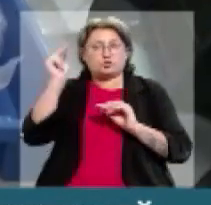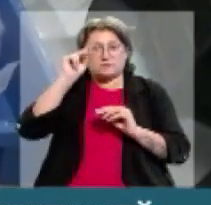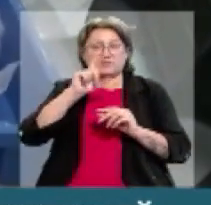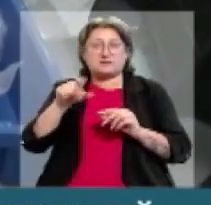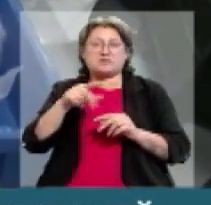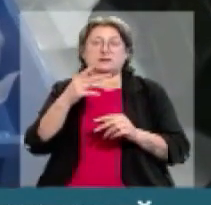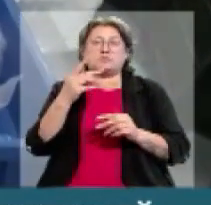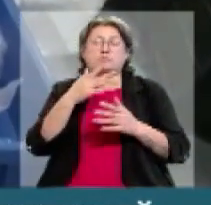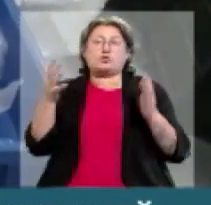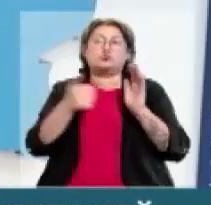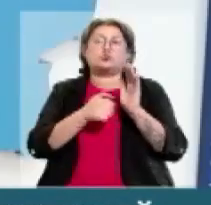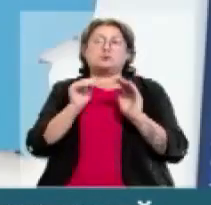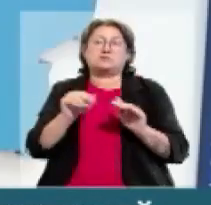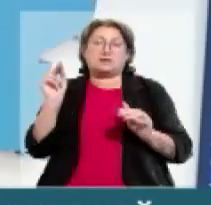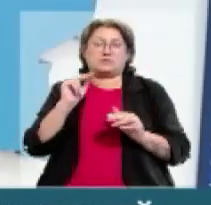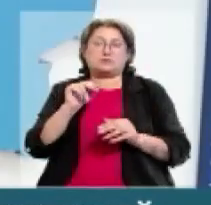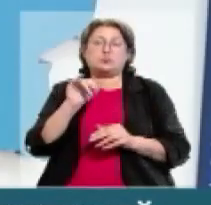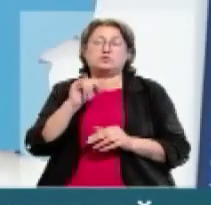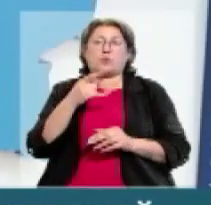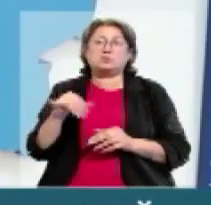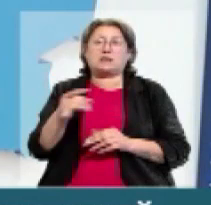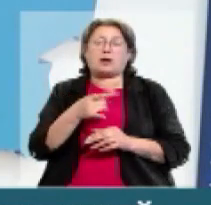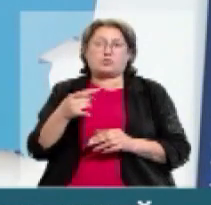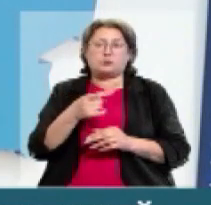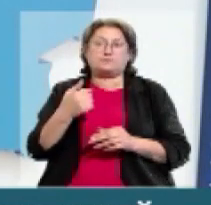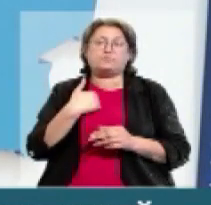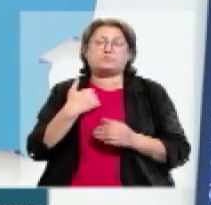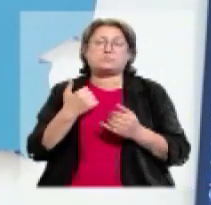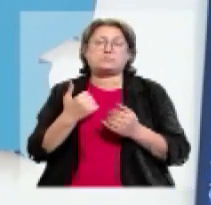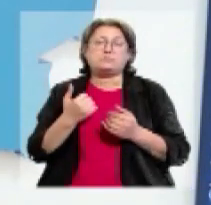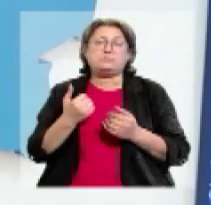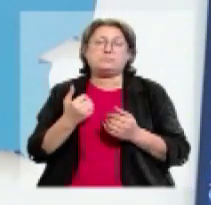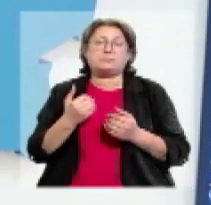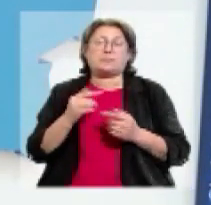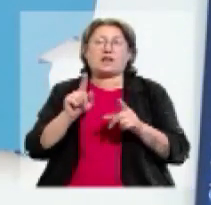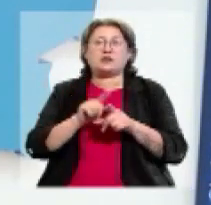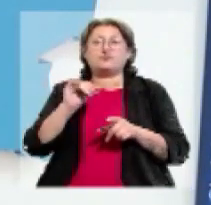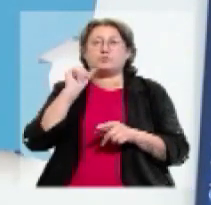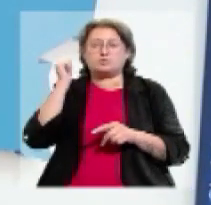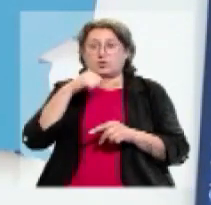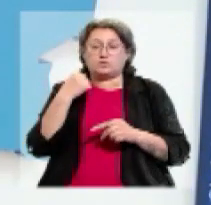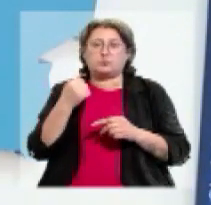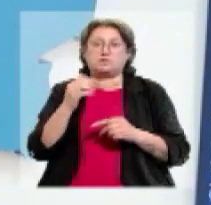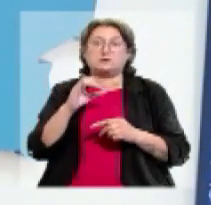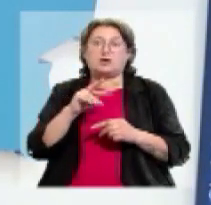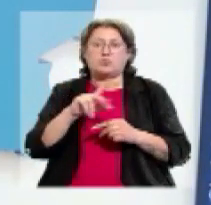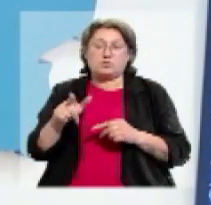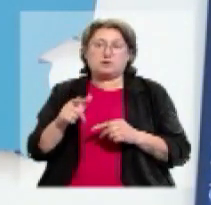заведении учатся более 600 детей. В Узункольском районе у нас, как и в прошлом году в Саркульском